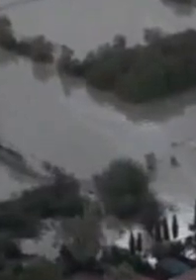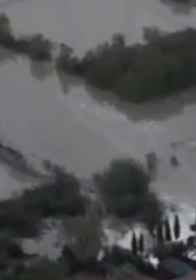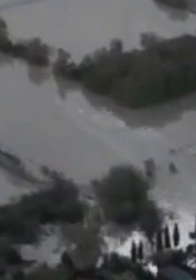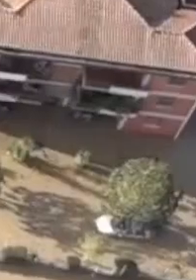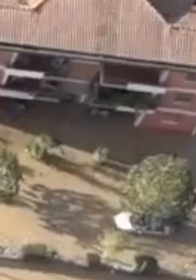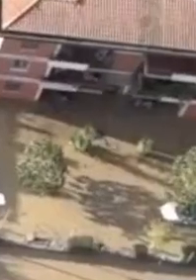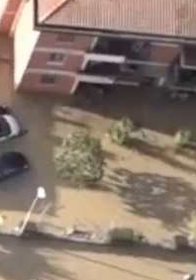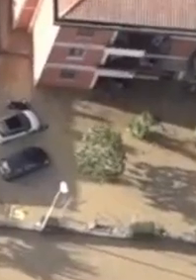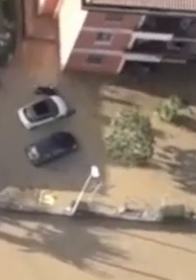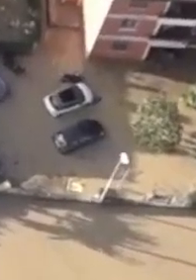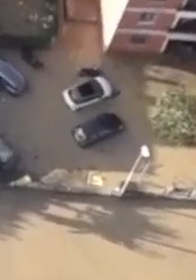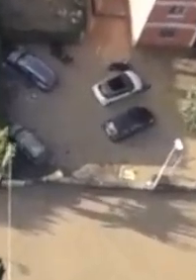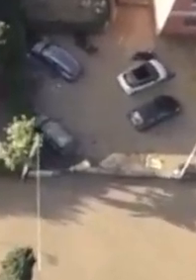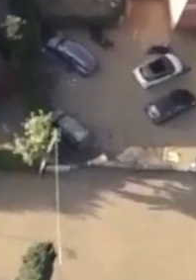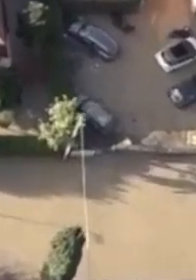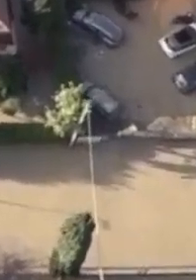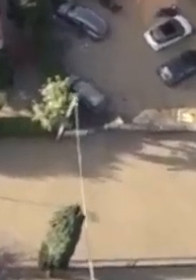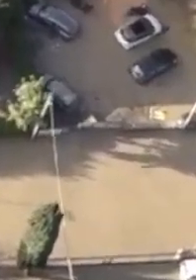ingenti